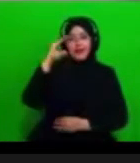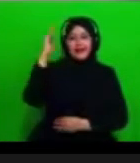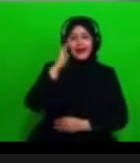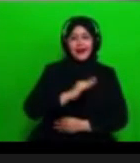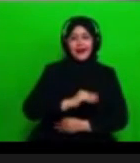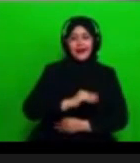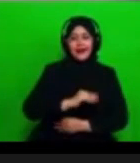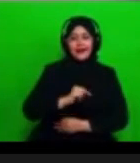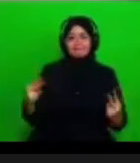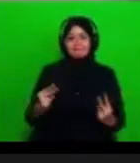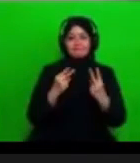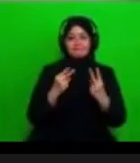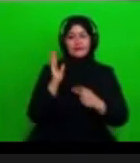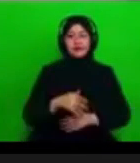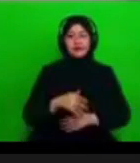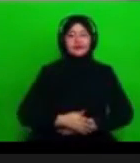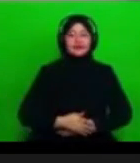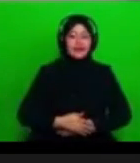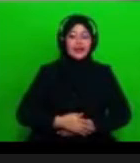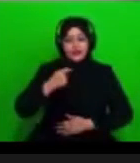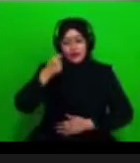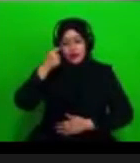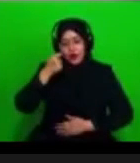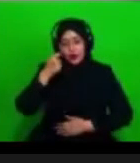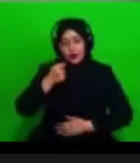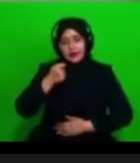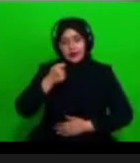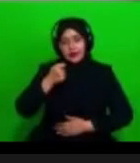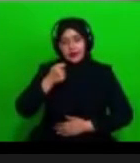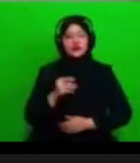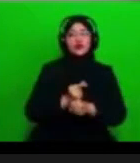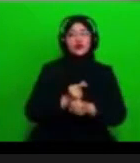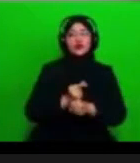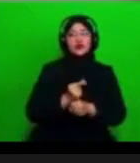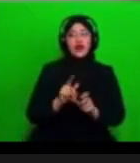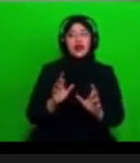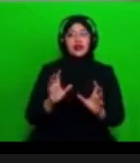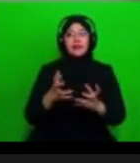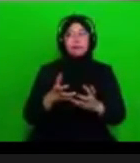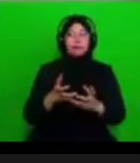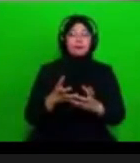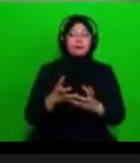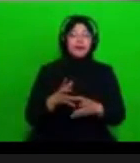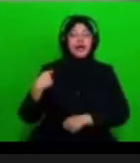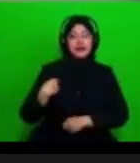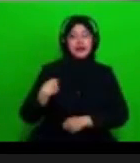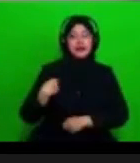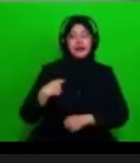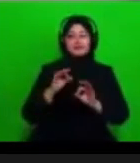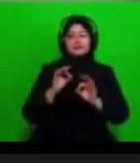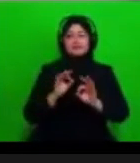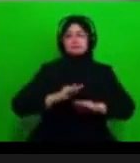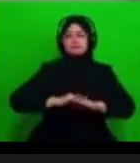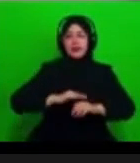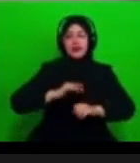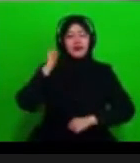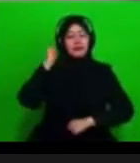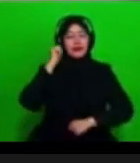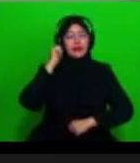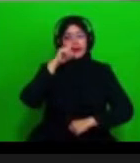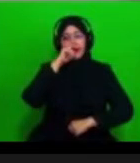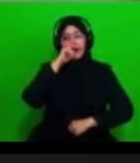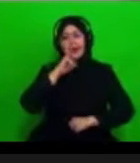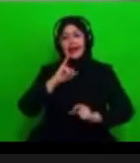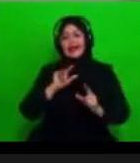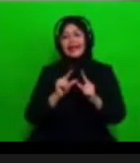hari ini. Dan yang terhormat, Pak Direktur Jenderal Guru dan Tenaga Kependidikan Kemendikbudristek, Bapak Iwan Syahril